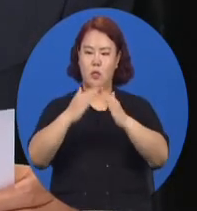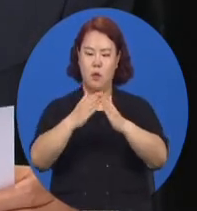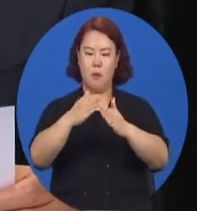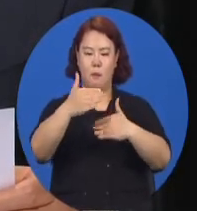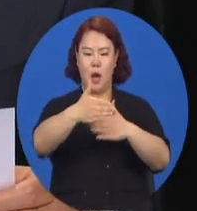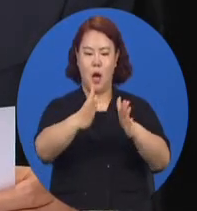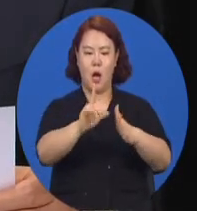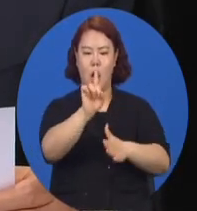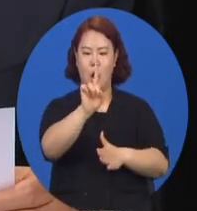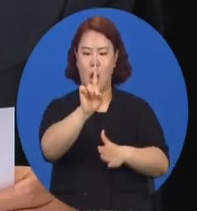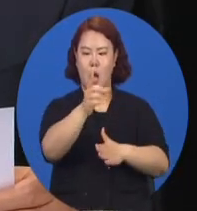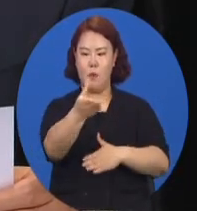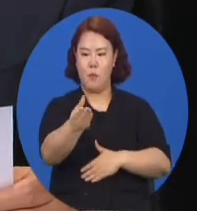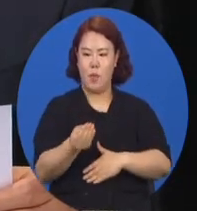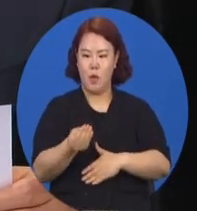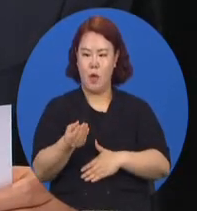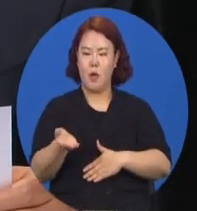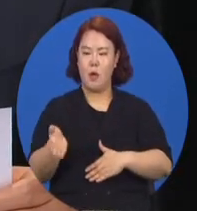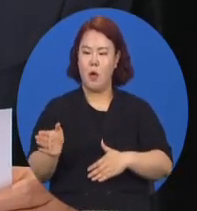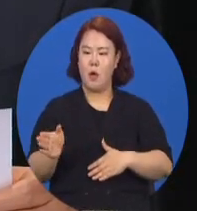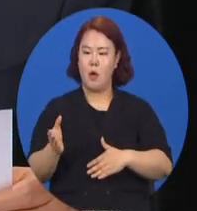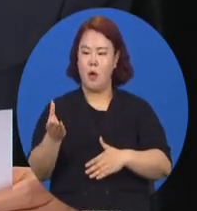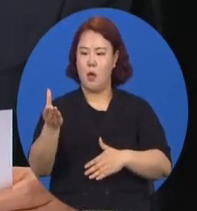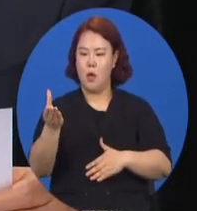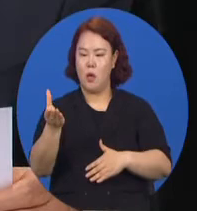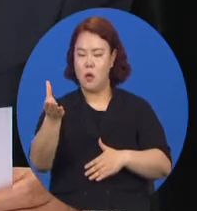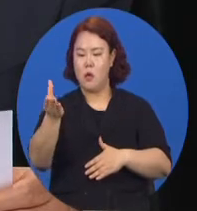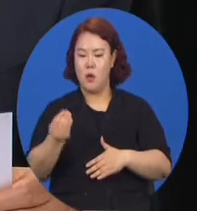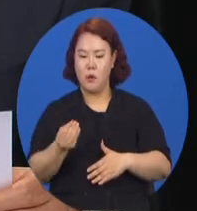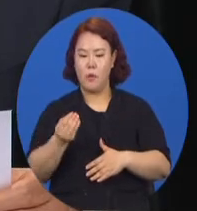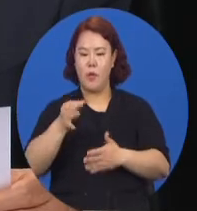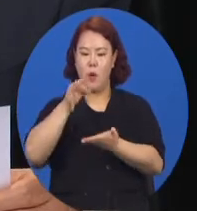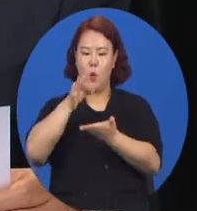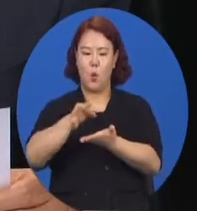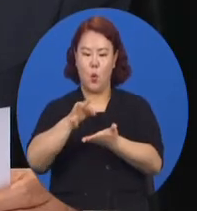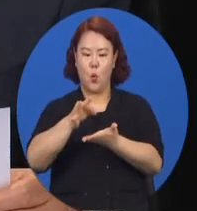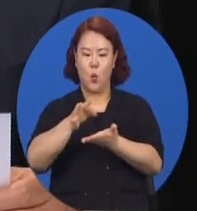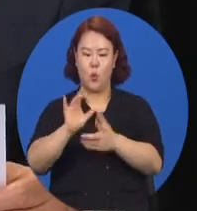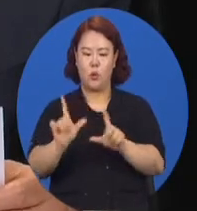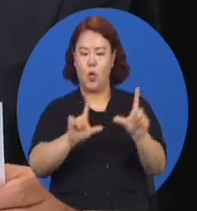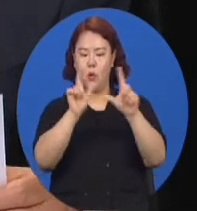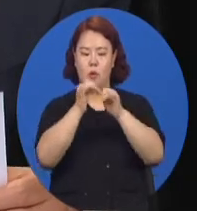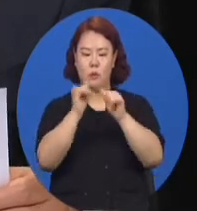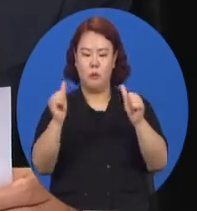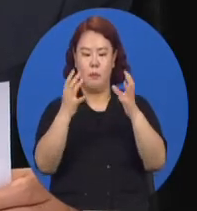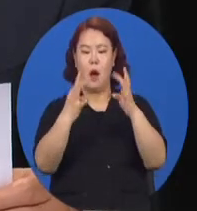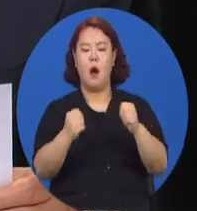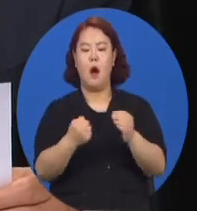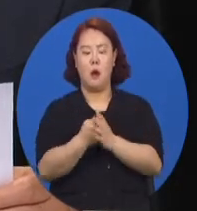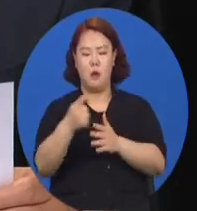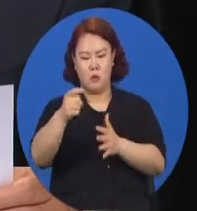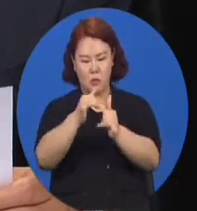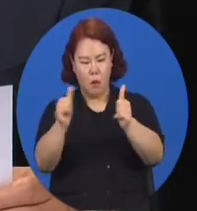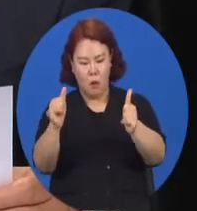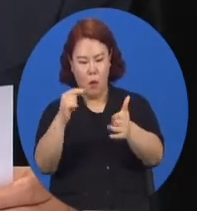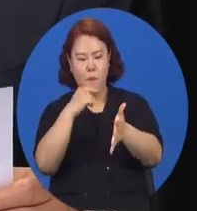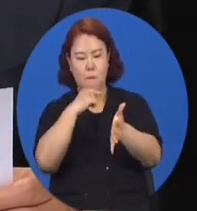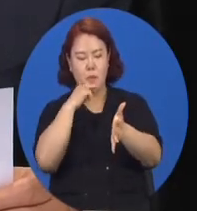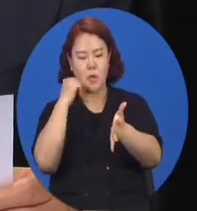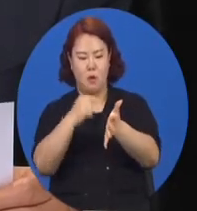놓아서 그 임대료로 생활을 하시는 분들이 많이 있는데 이분들의 피해를 입지